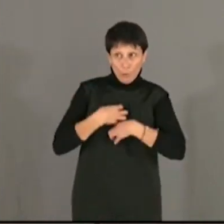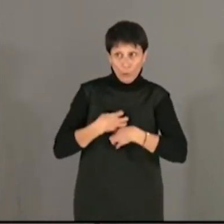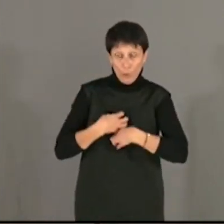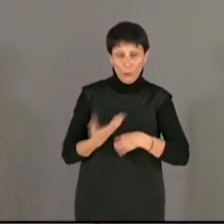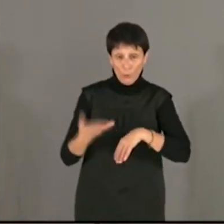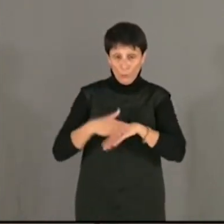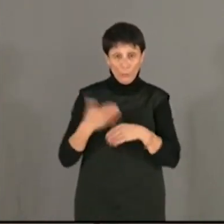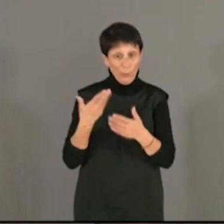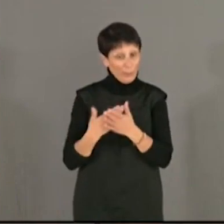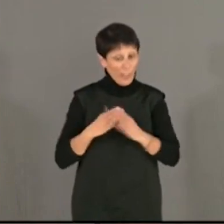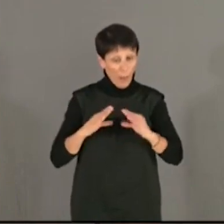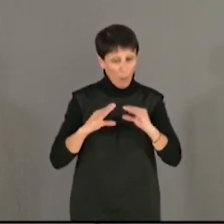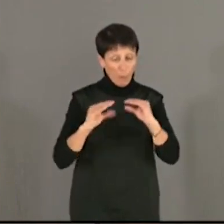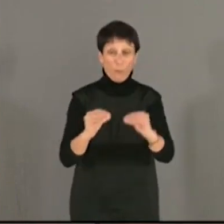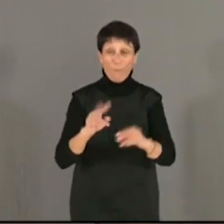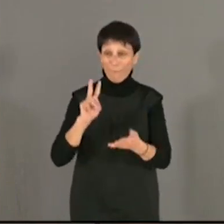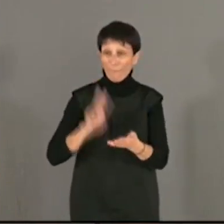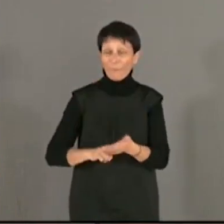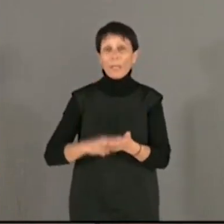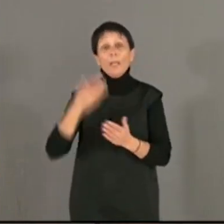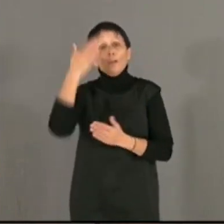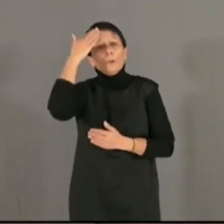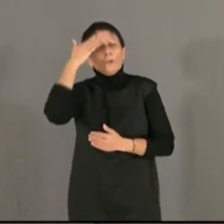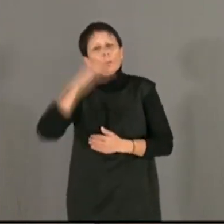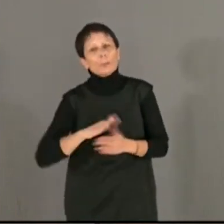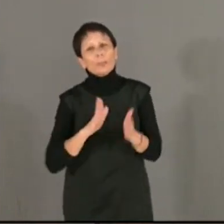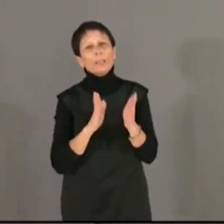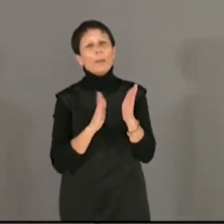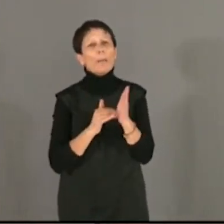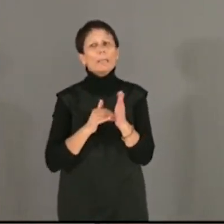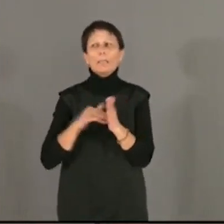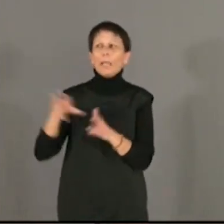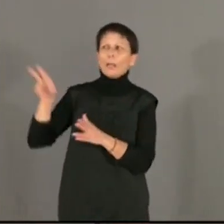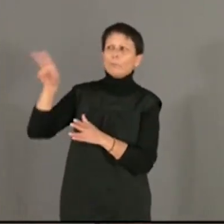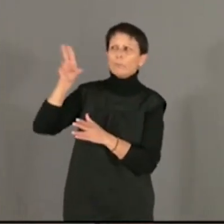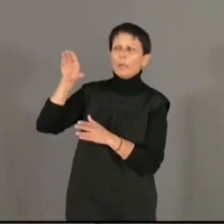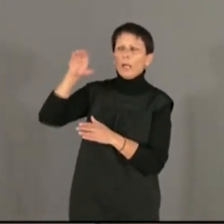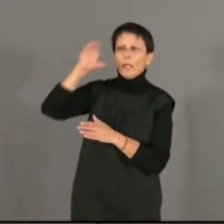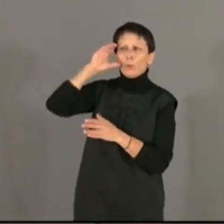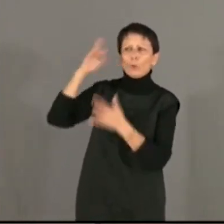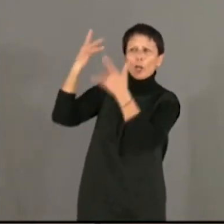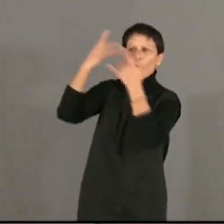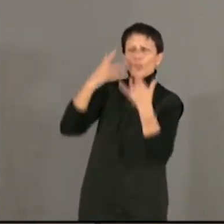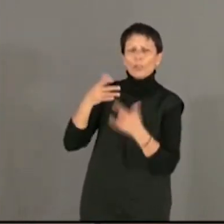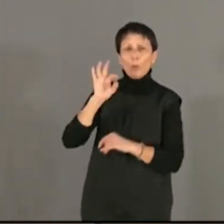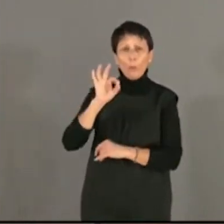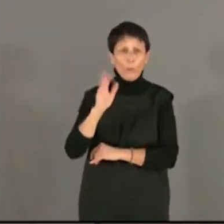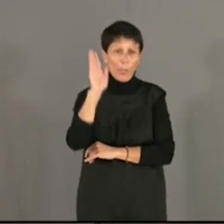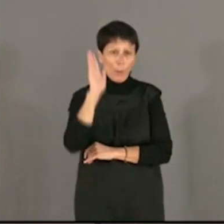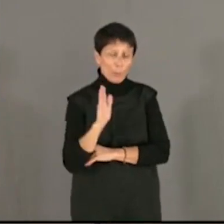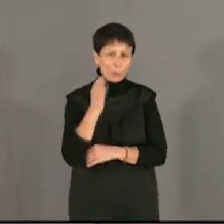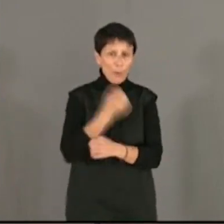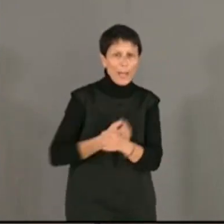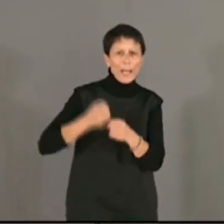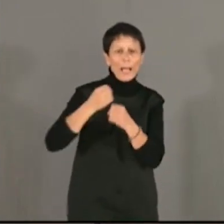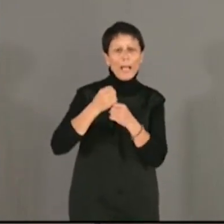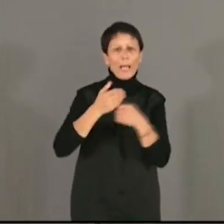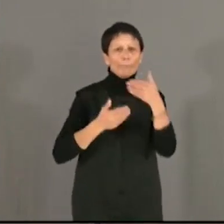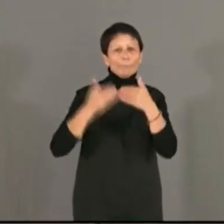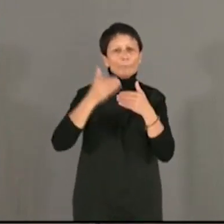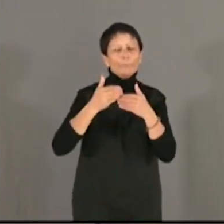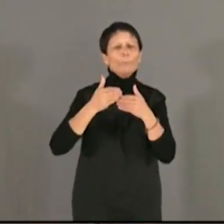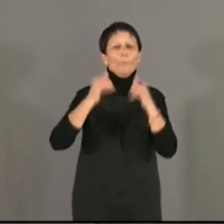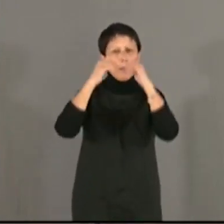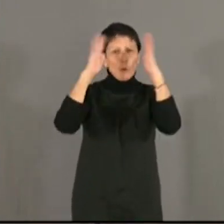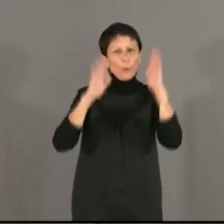une réalité. Alors je sais que Marseille, nous avons entendu les chiffres, aurait besoin de ces logements sociaux. Notre